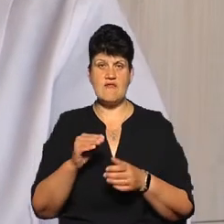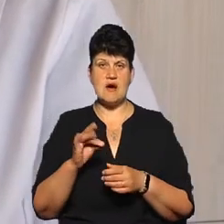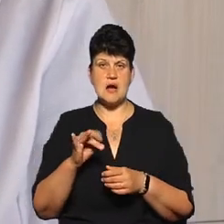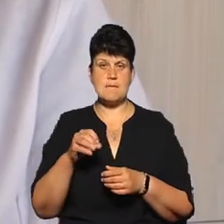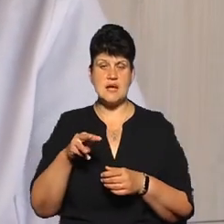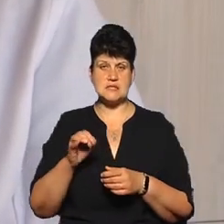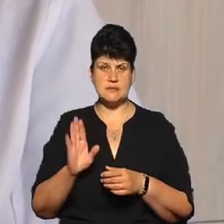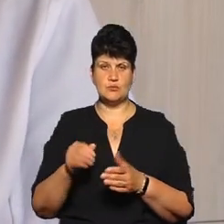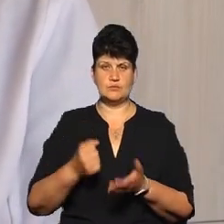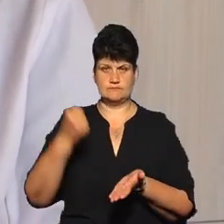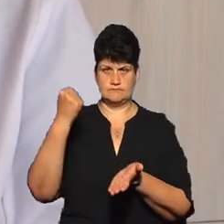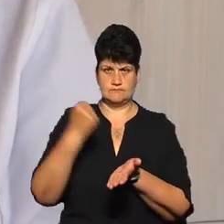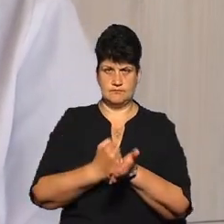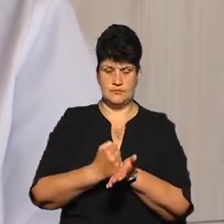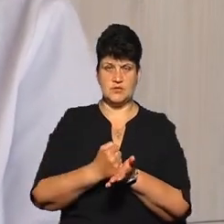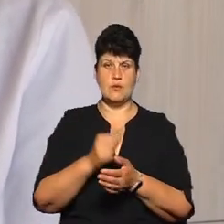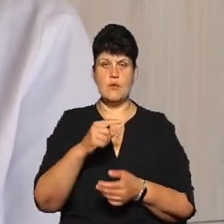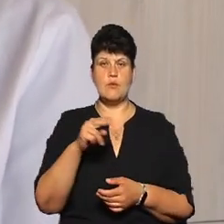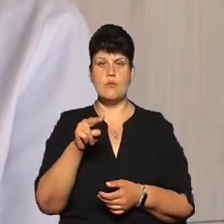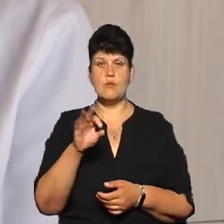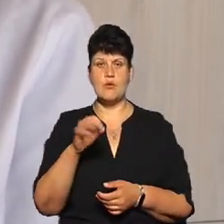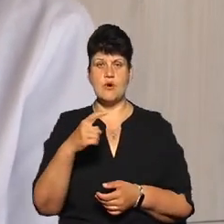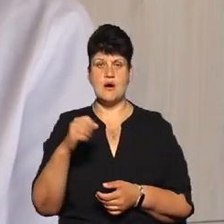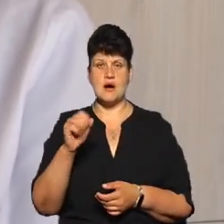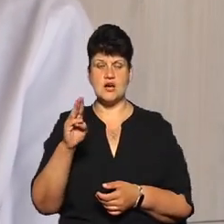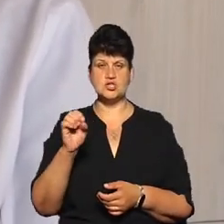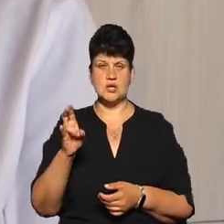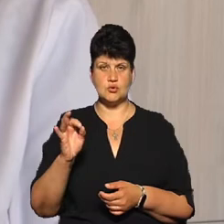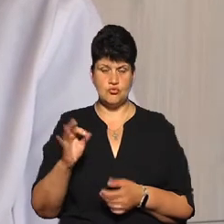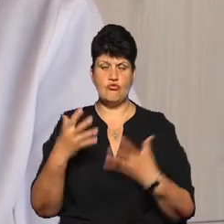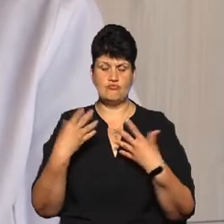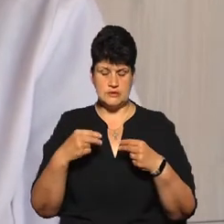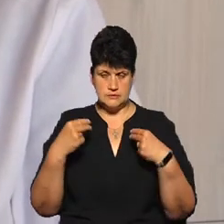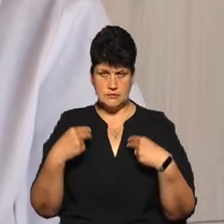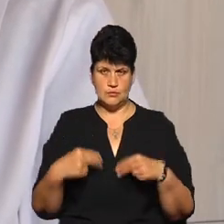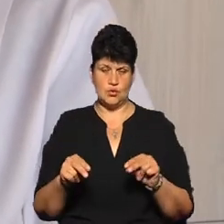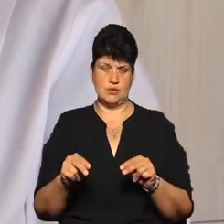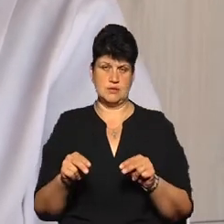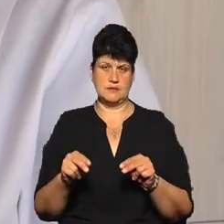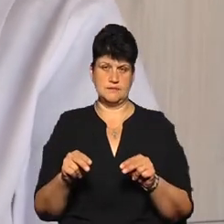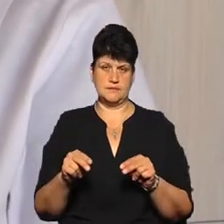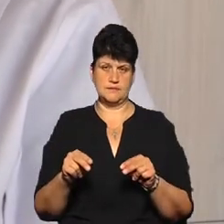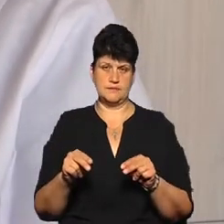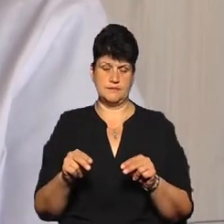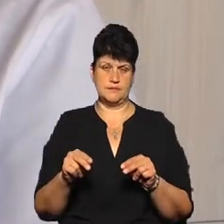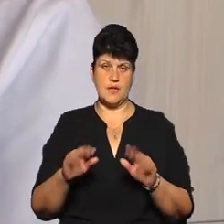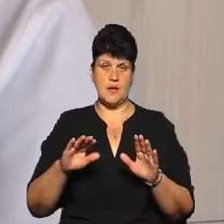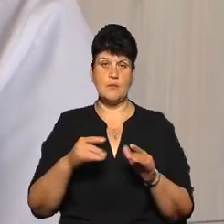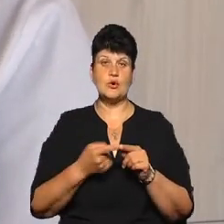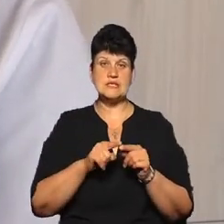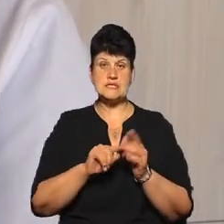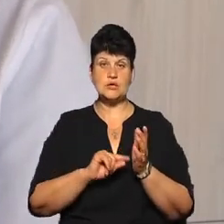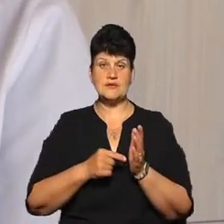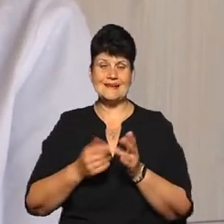будуть ставити початку погашено, тобто що відпущений вже препарат пацієнту. По цій довідці кілька